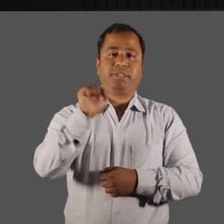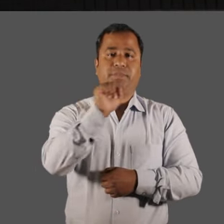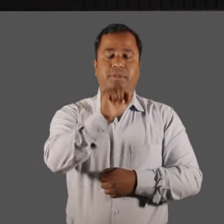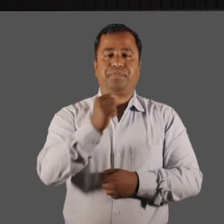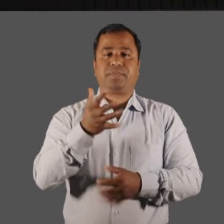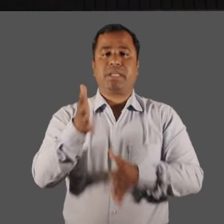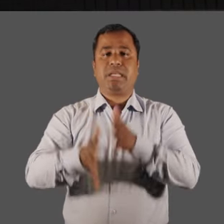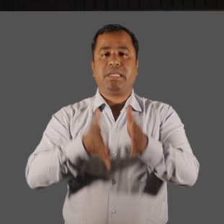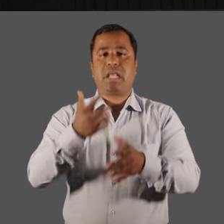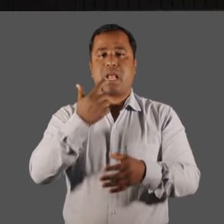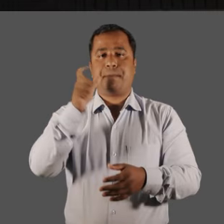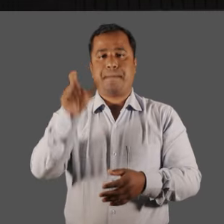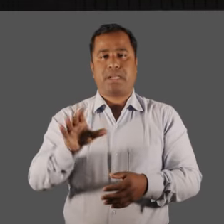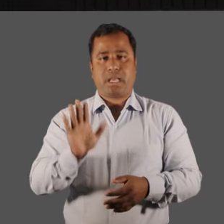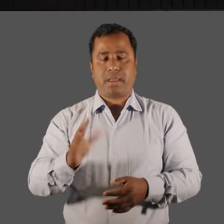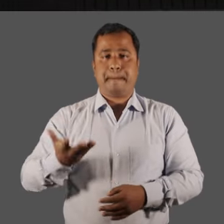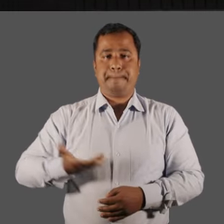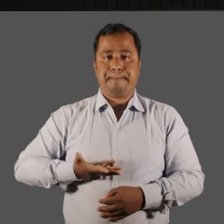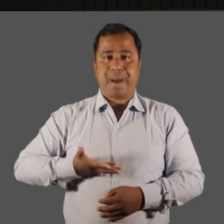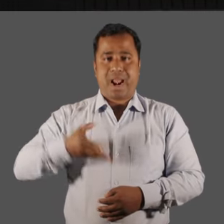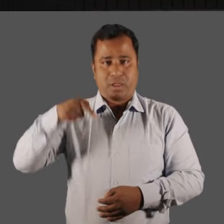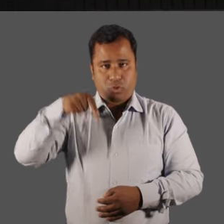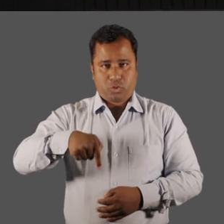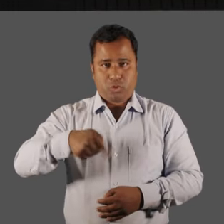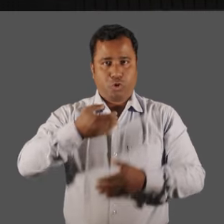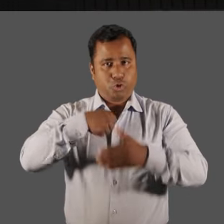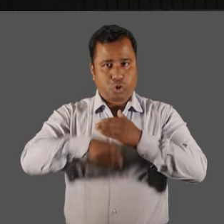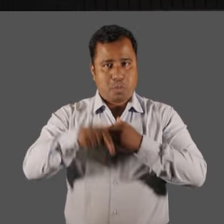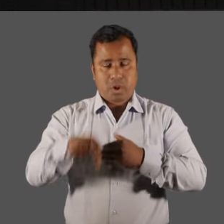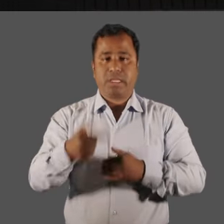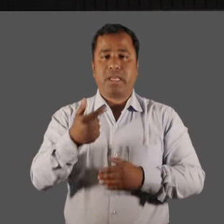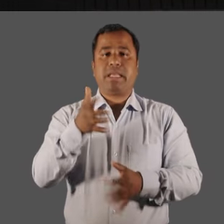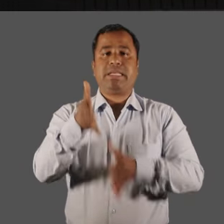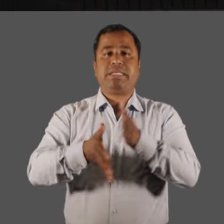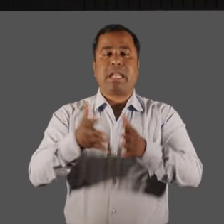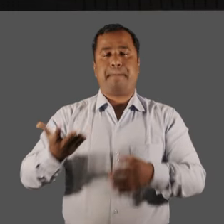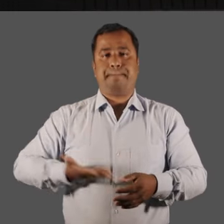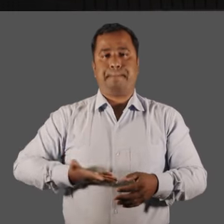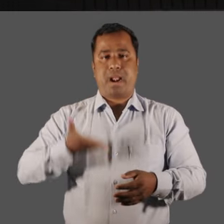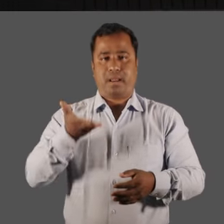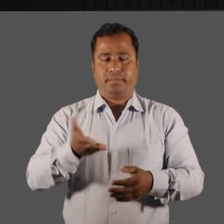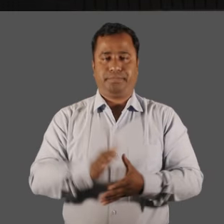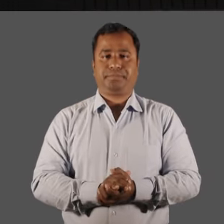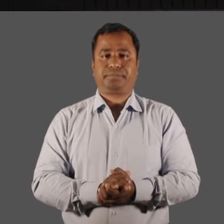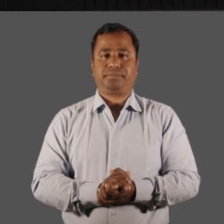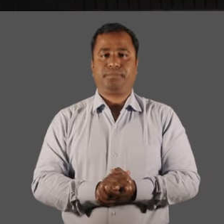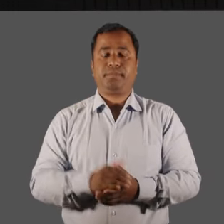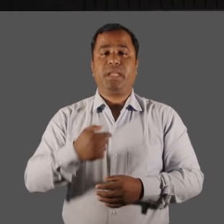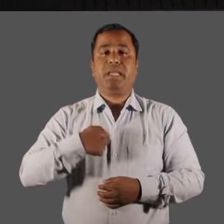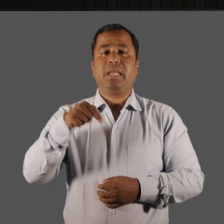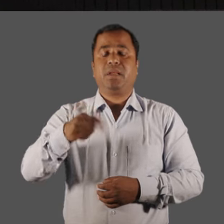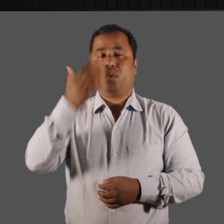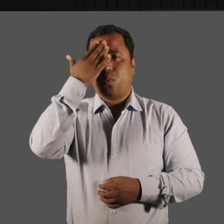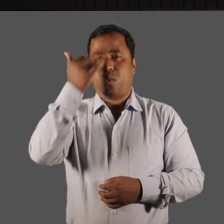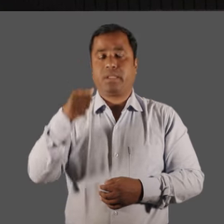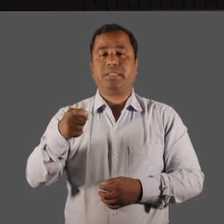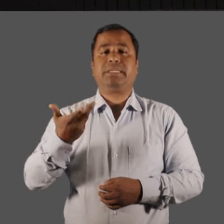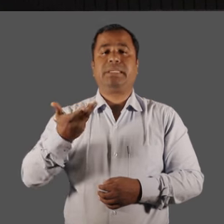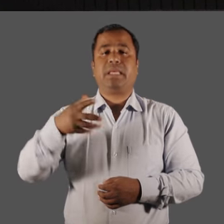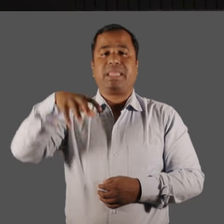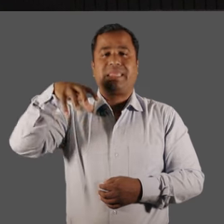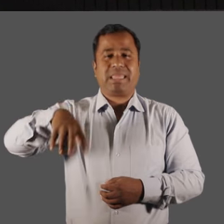আছে এবং আমরা বাংলাদেশি মানুষরা আমরা বাংলা ইশারা ভাষায় কথা বলি। আর এটার ভিন্নতার কারণটা হচ্ছে যে প্রতিটা